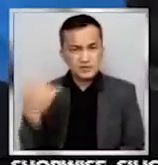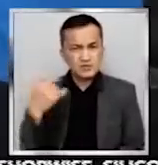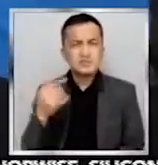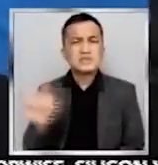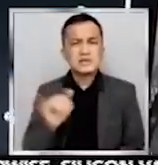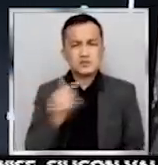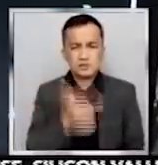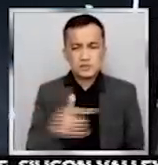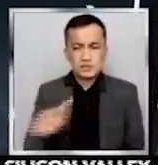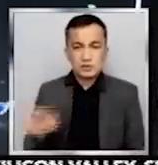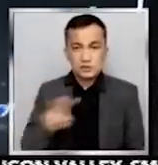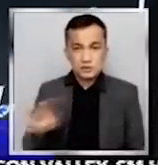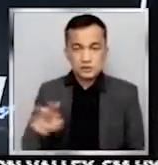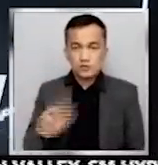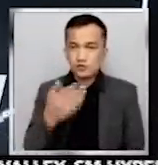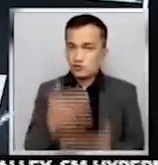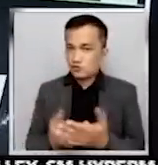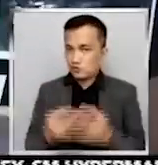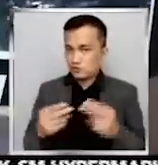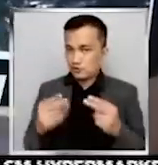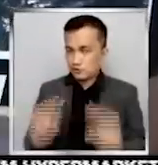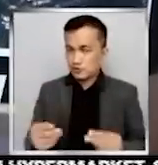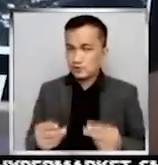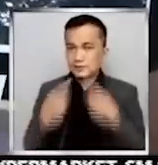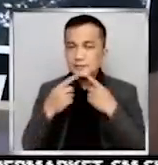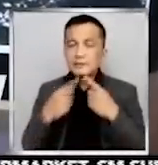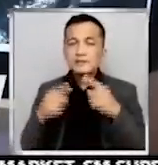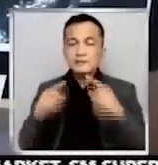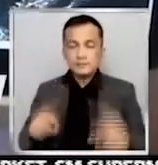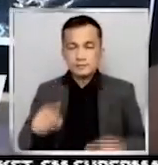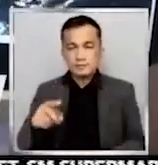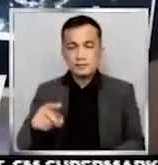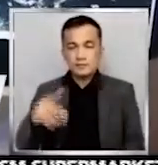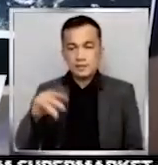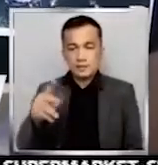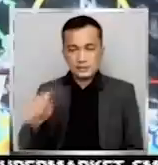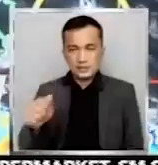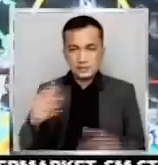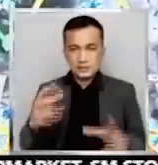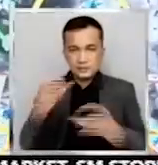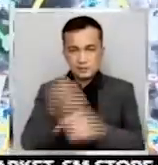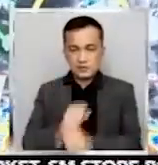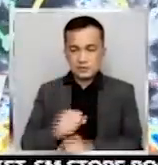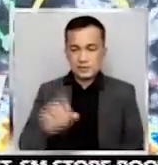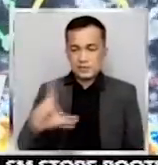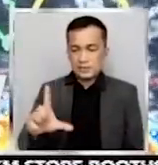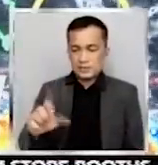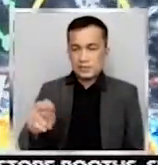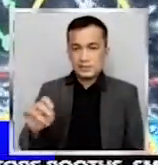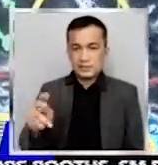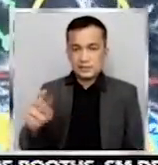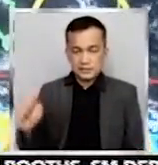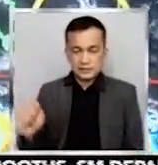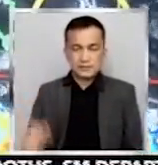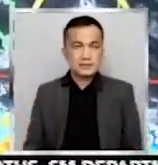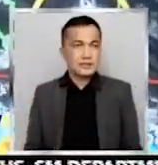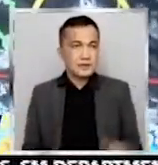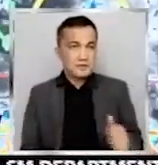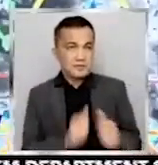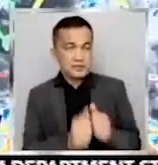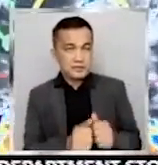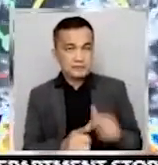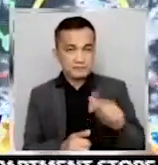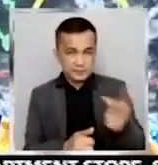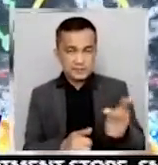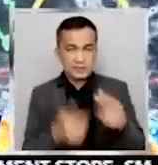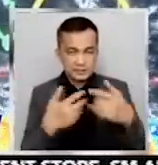magandang balita, idiniklara na ng PAGASA na nagtapos na ang panahon ng La Nina. Ibig sabihin nun, nagtapos na yung kondisyon ng La Nina na makakapekto